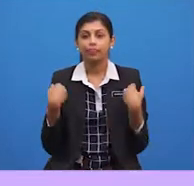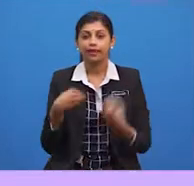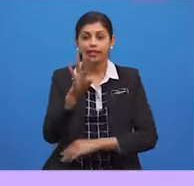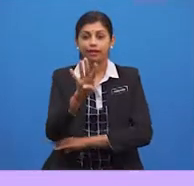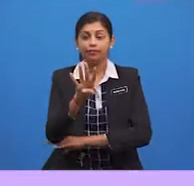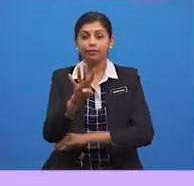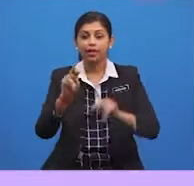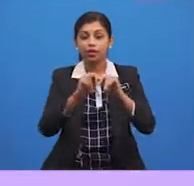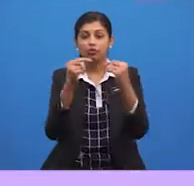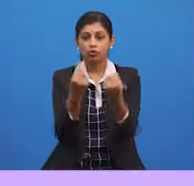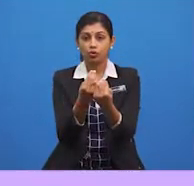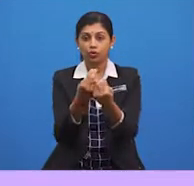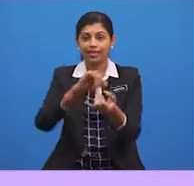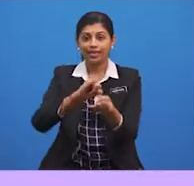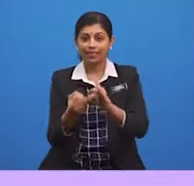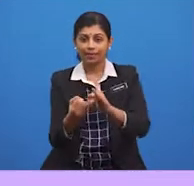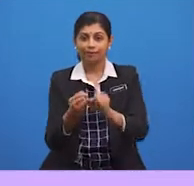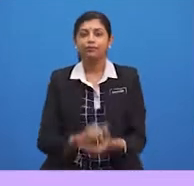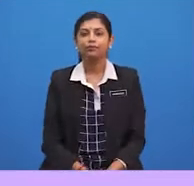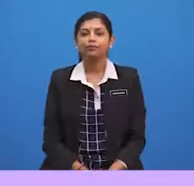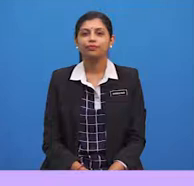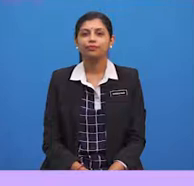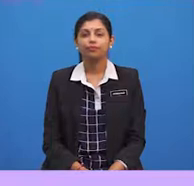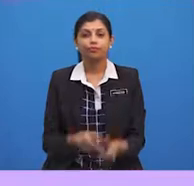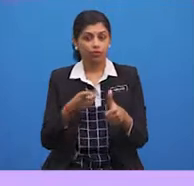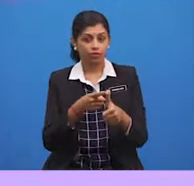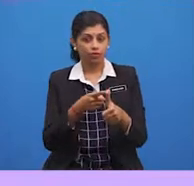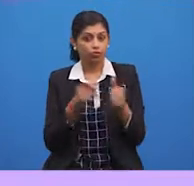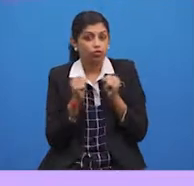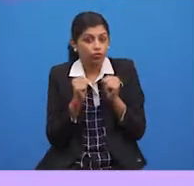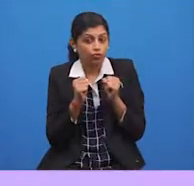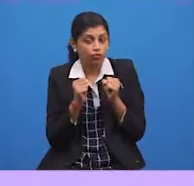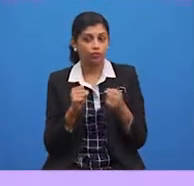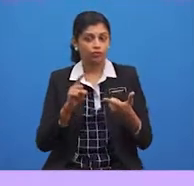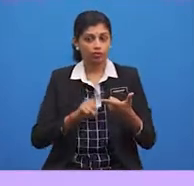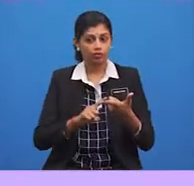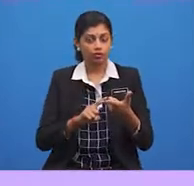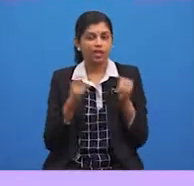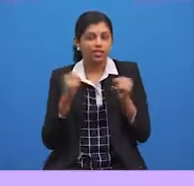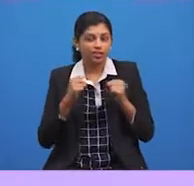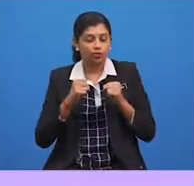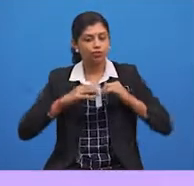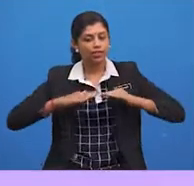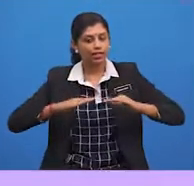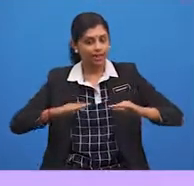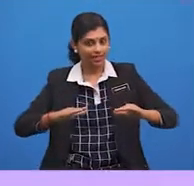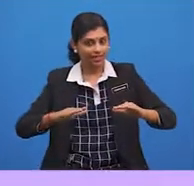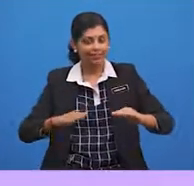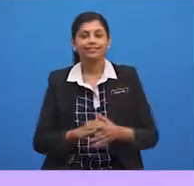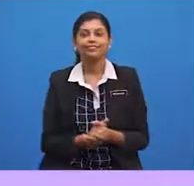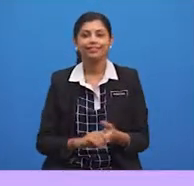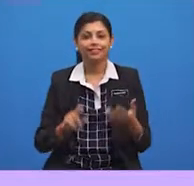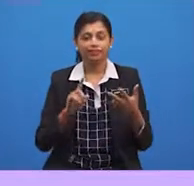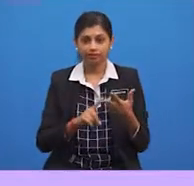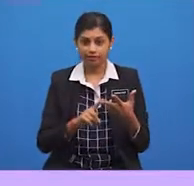empat zon iklim, iaitu zon iklim sejuk, zon iklim sejuk sederhana,